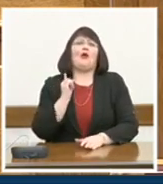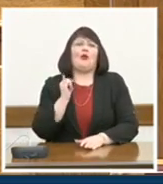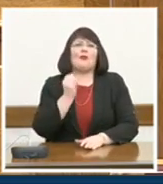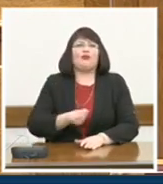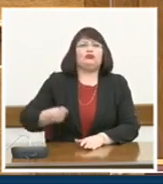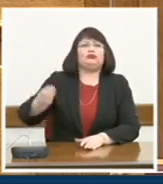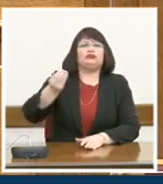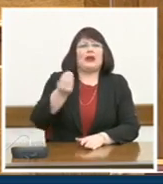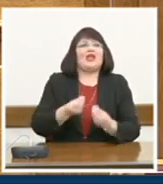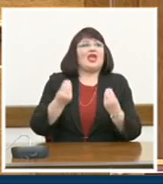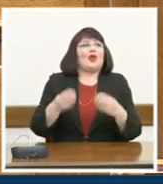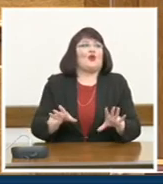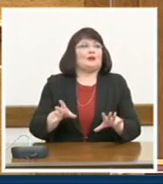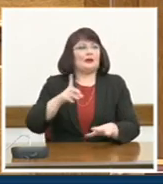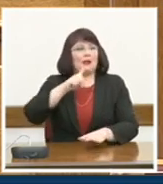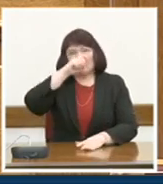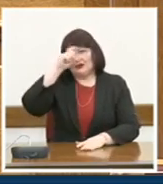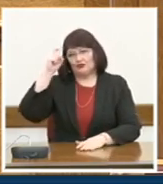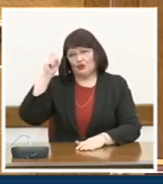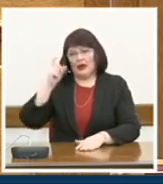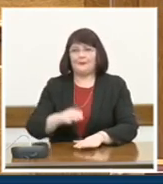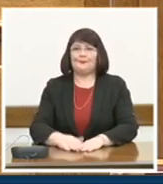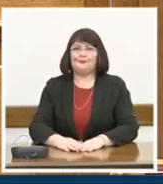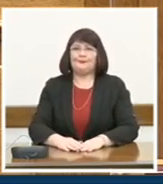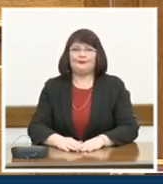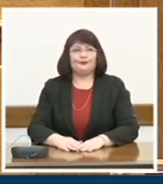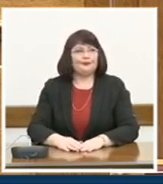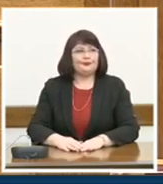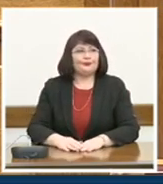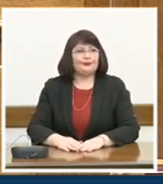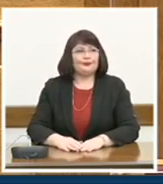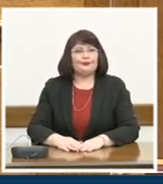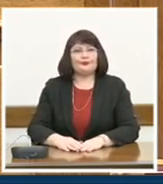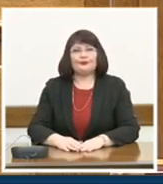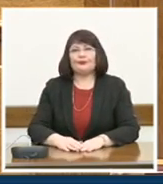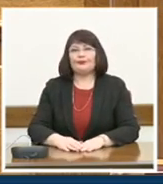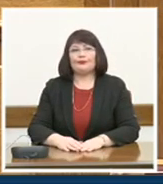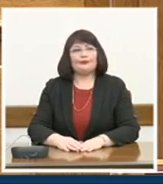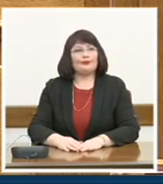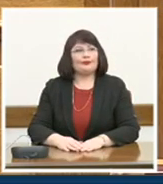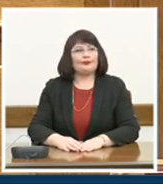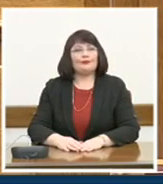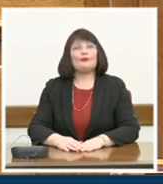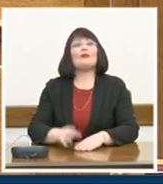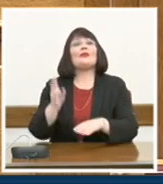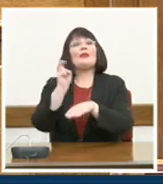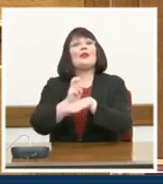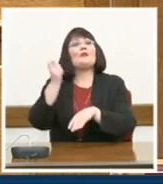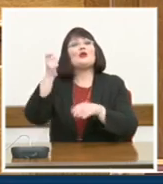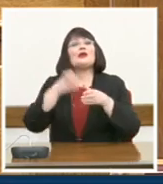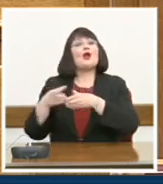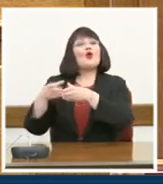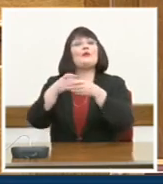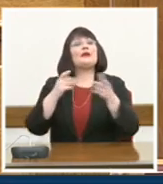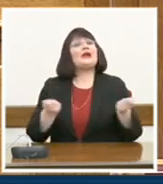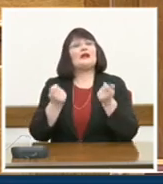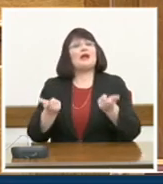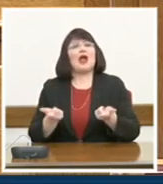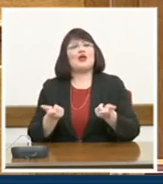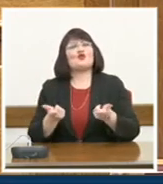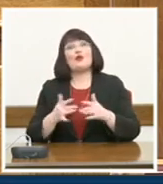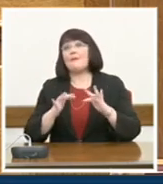συσσωρεύονται. Ισχύει άραγε το ίδιο και για τα υπόλοιπα κόμματα της αντιπολίτευσης? Μήπως